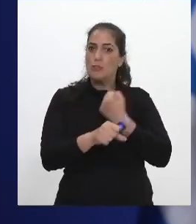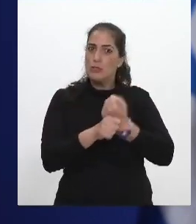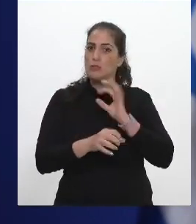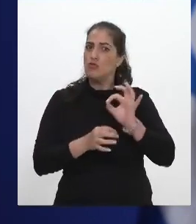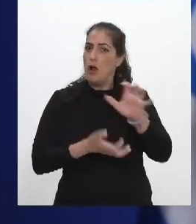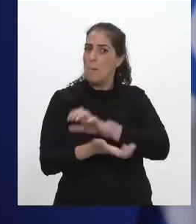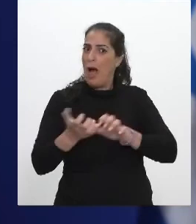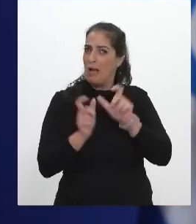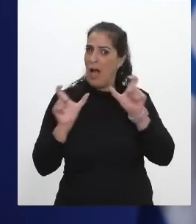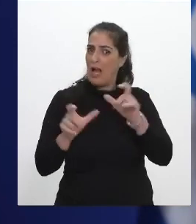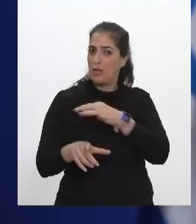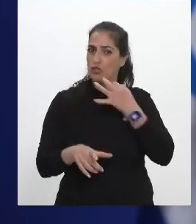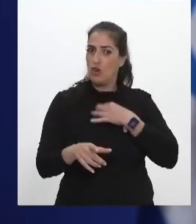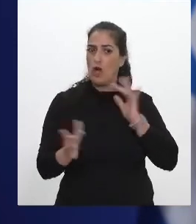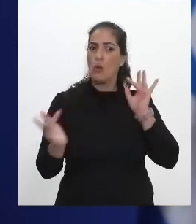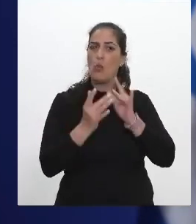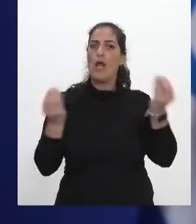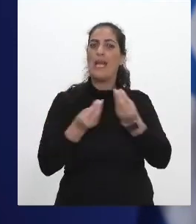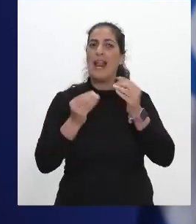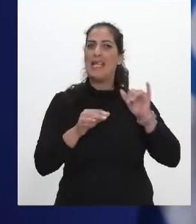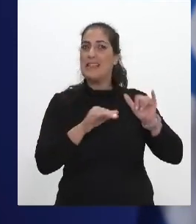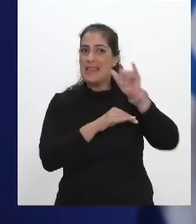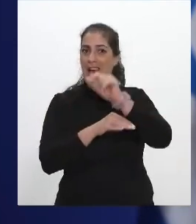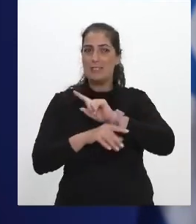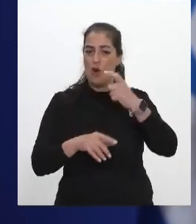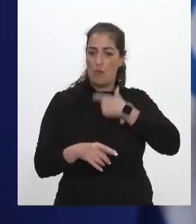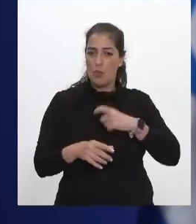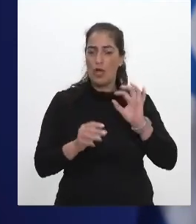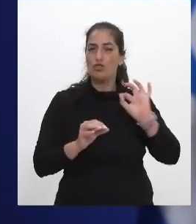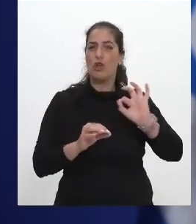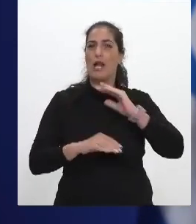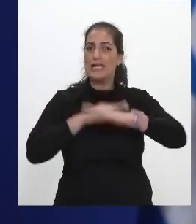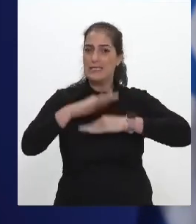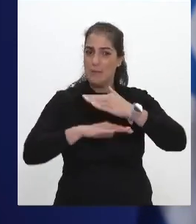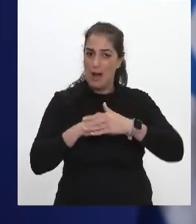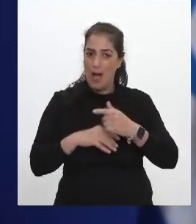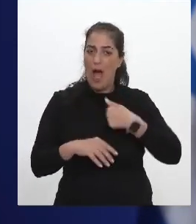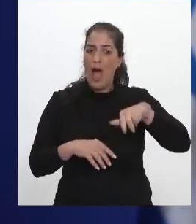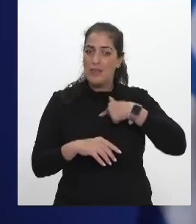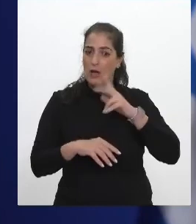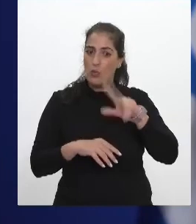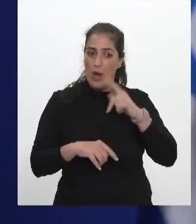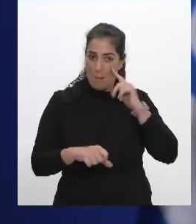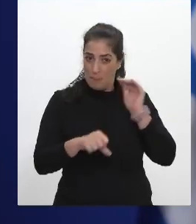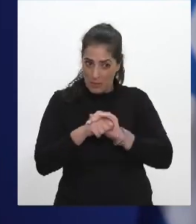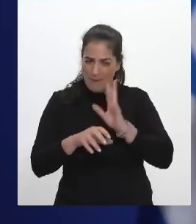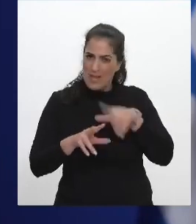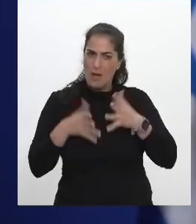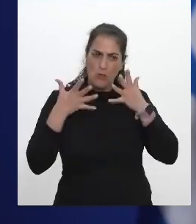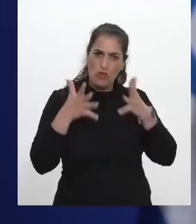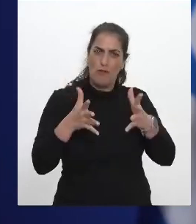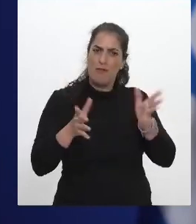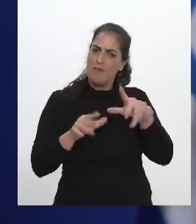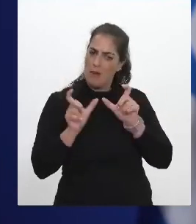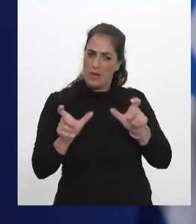שלנו אל מול כליטיס בלתי מוייה של חיזבלה אנחנו גם מגנים וגם תוקפים היום תקפנו באופן משמעותי